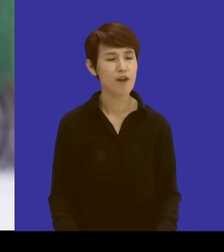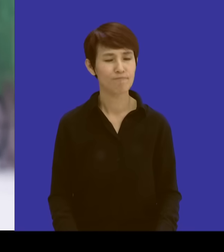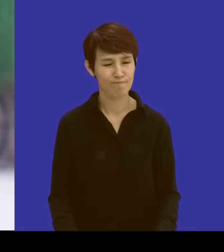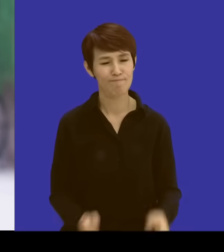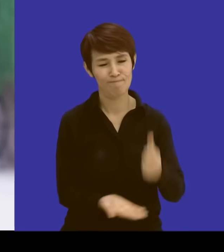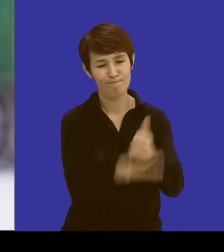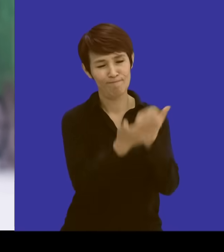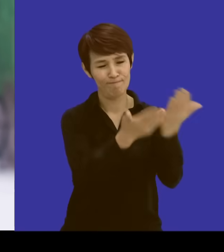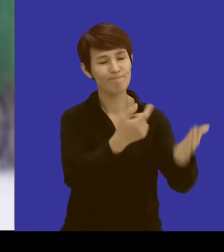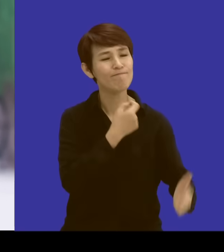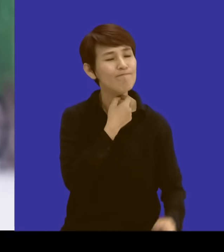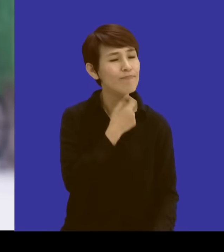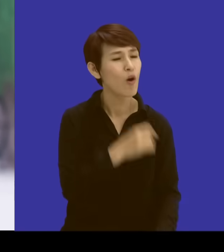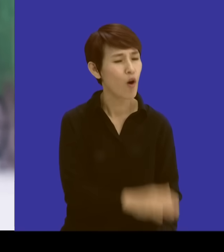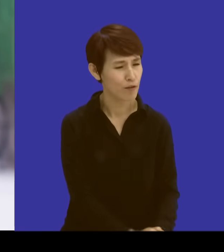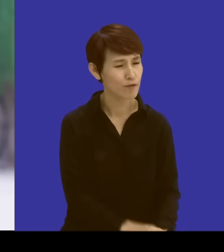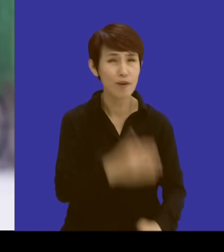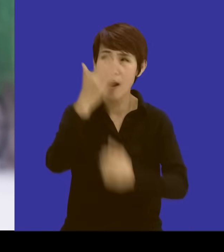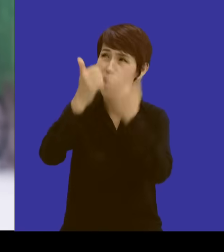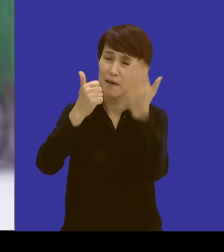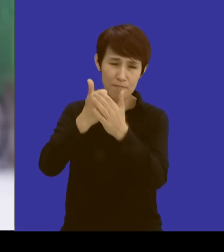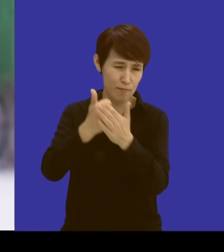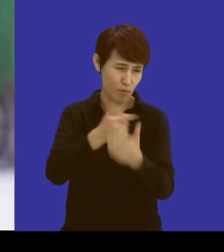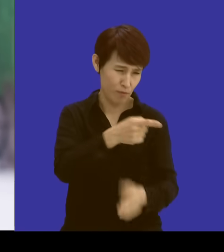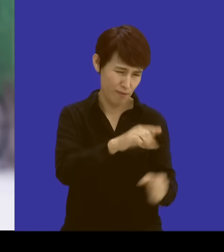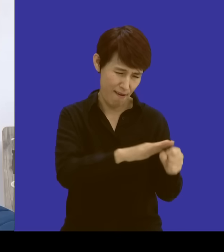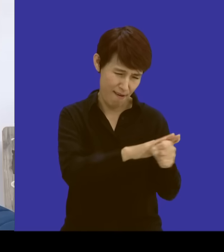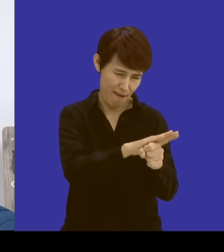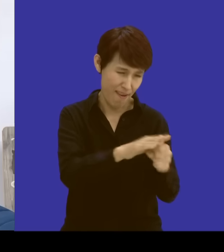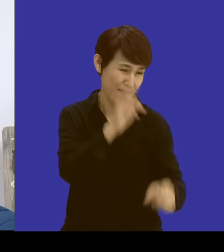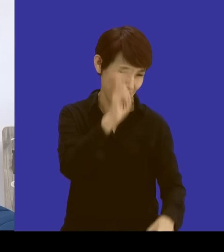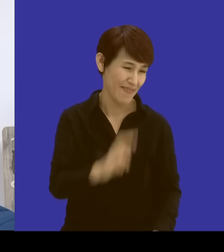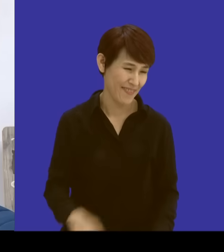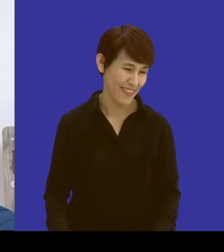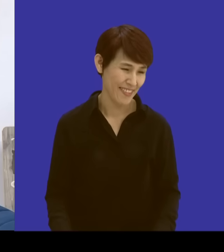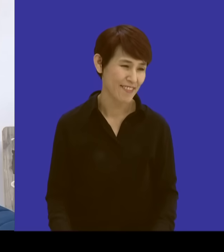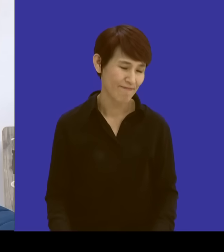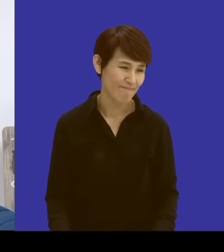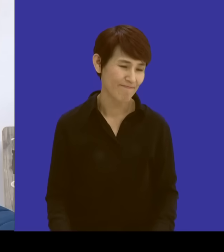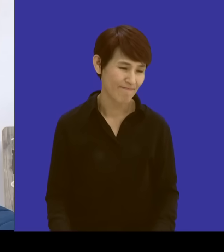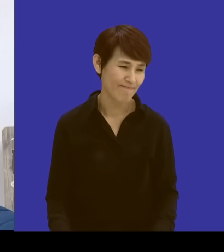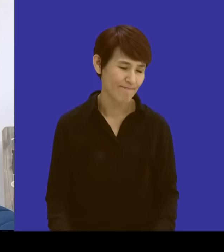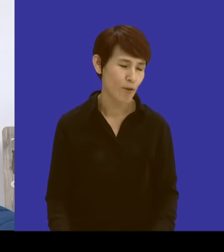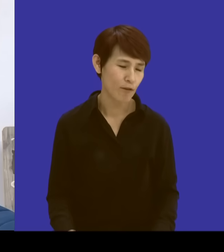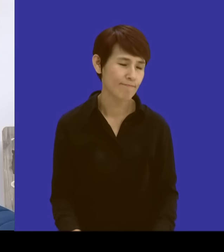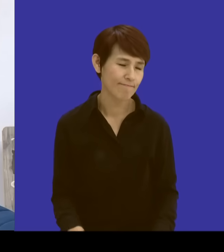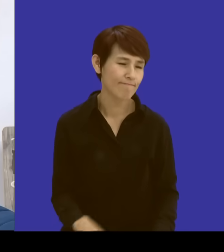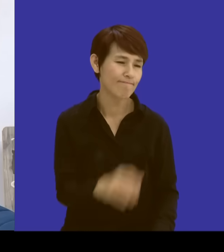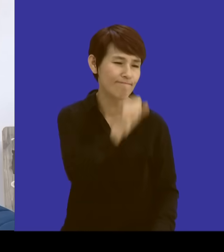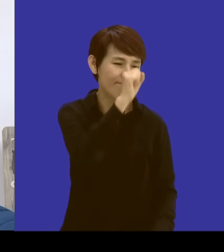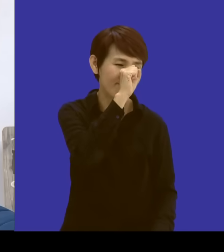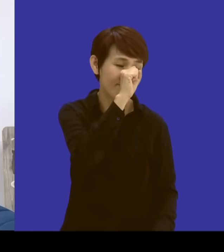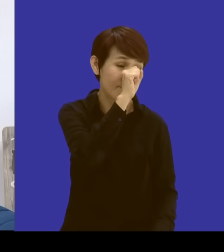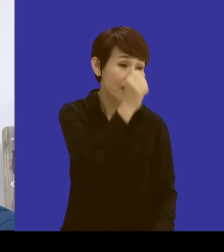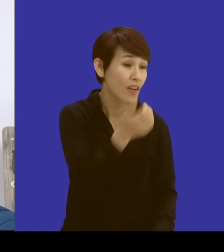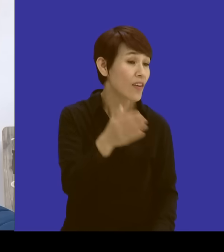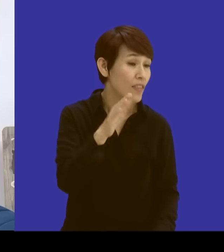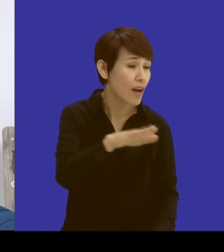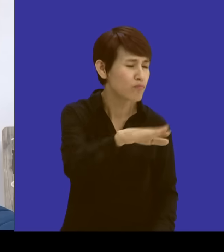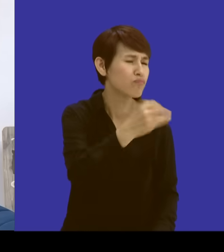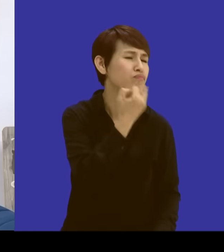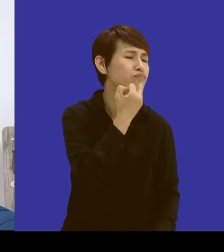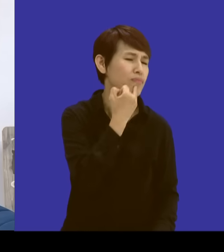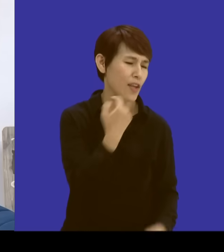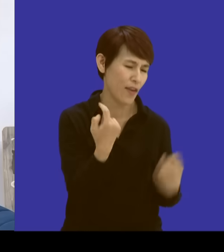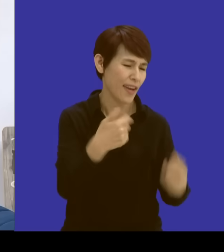같아요. 너 하나님 그렇지, 정말 그렇지. 사랑하는구나. 그렇죠. 정말 귀하다. 그런데